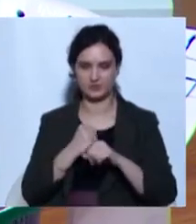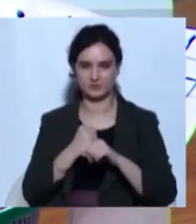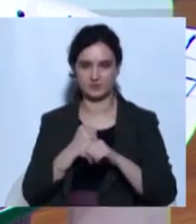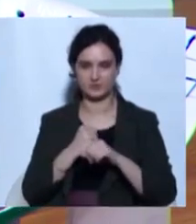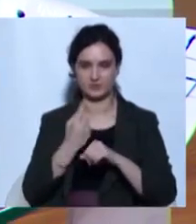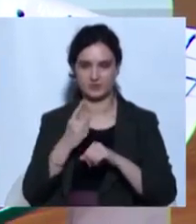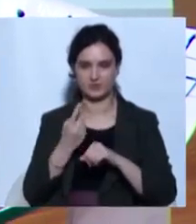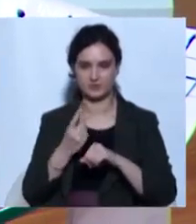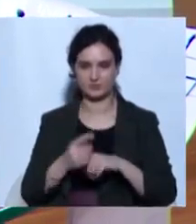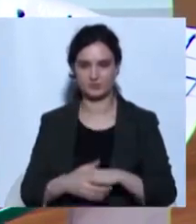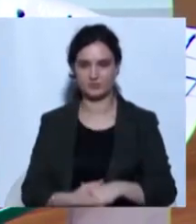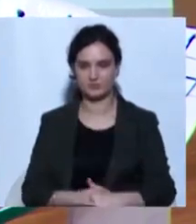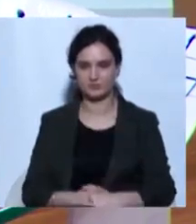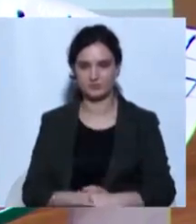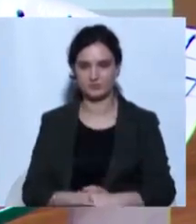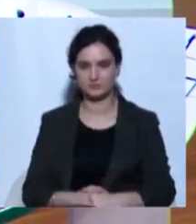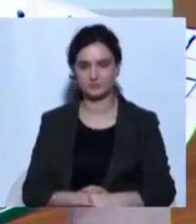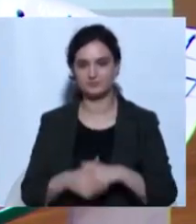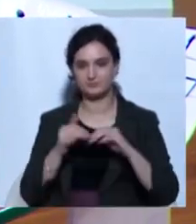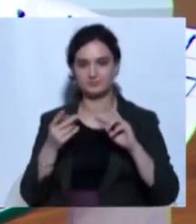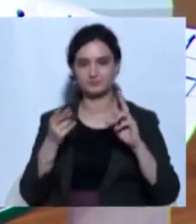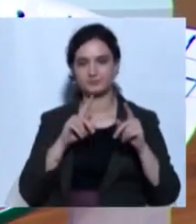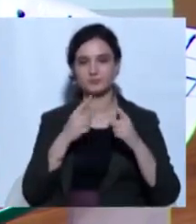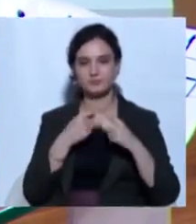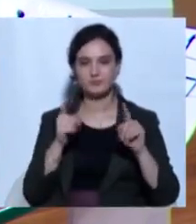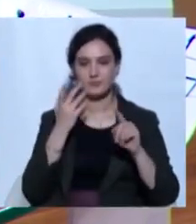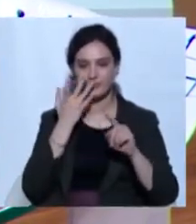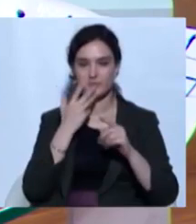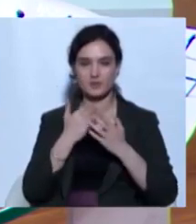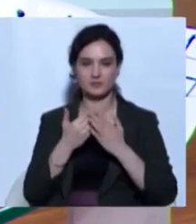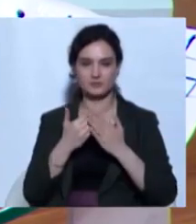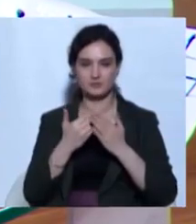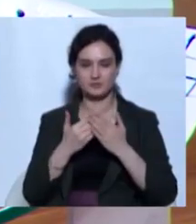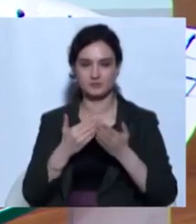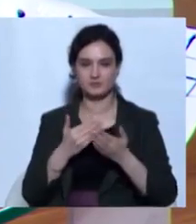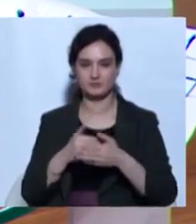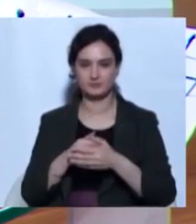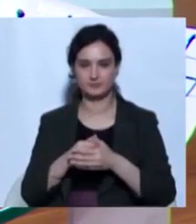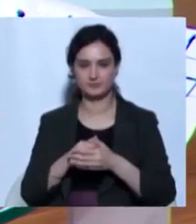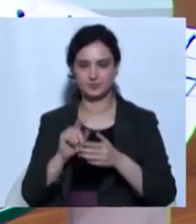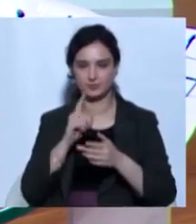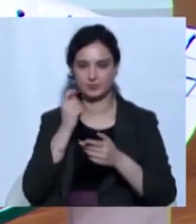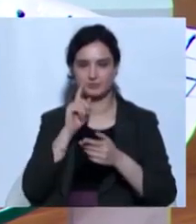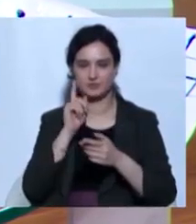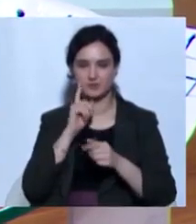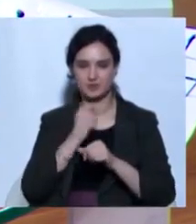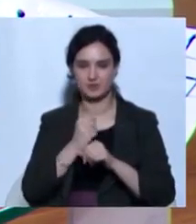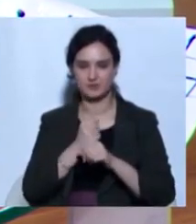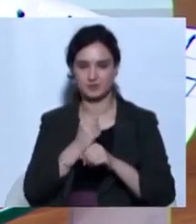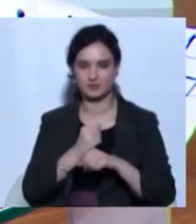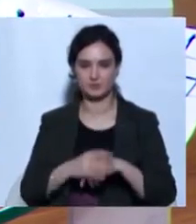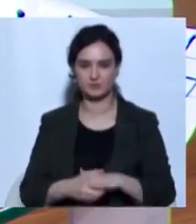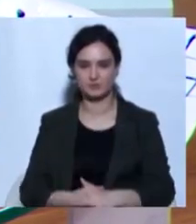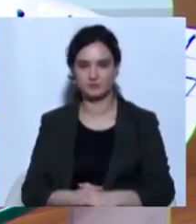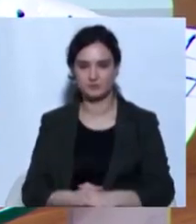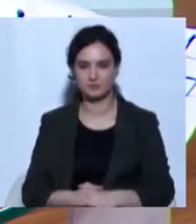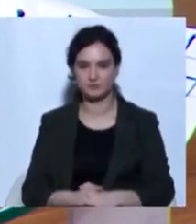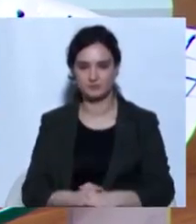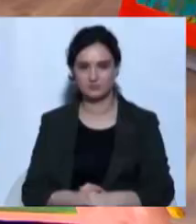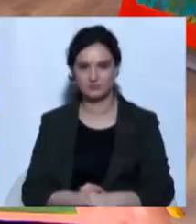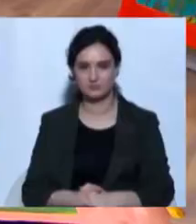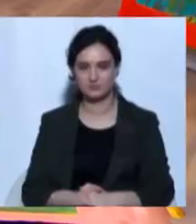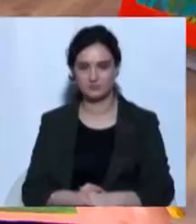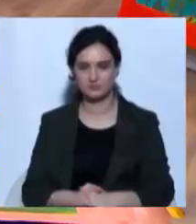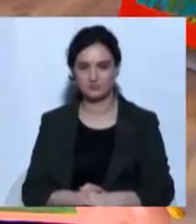ერთი წუთი. ახლა გადავიდეთ რამე სხვა ფერზე, მაგალითად ავიღოთ და ეს ცოტა მწვანე გავაკეთოთ.